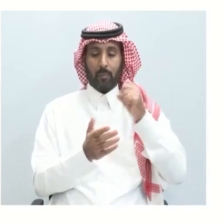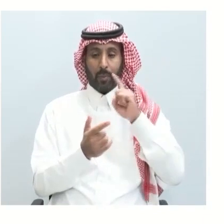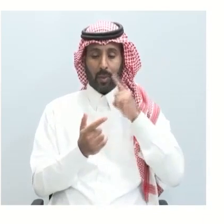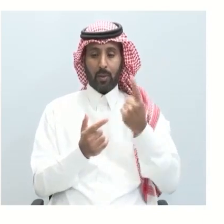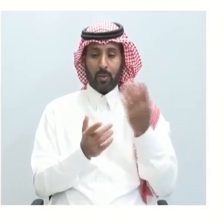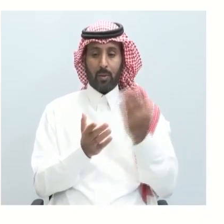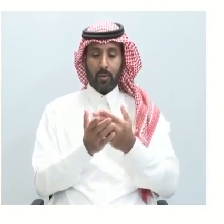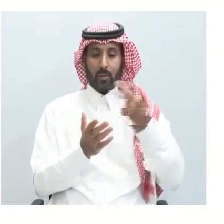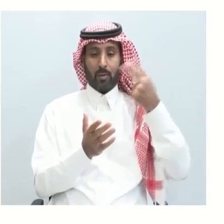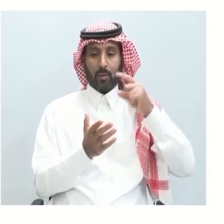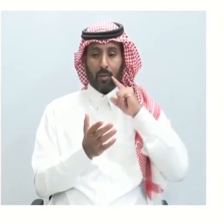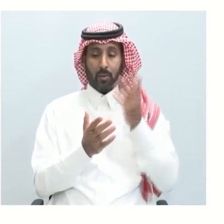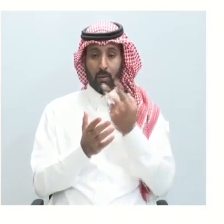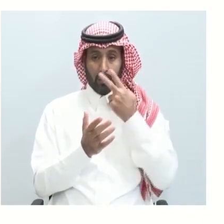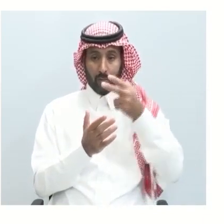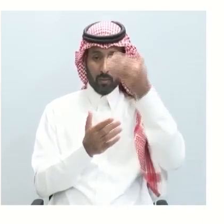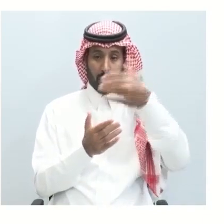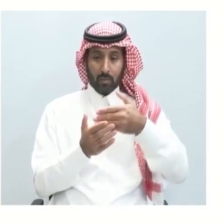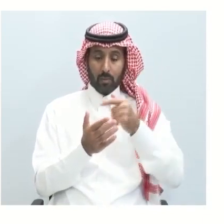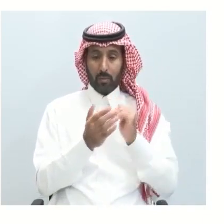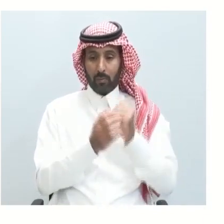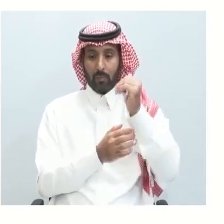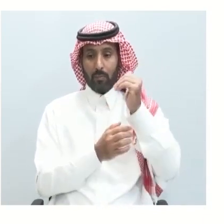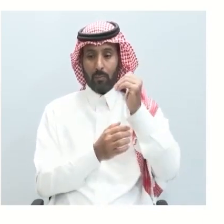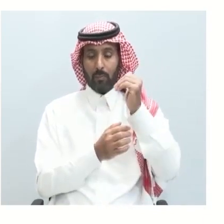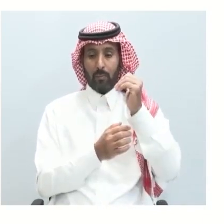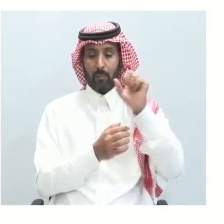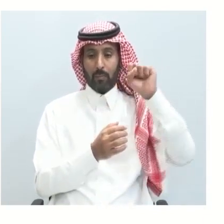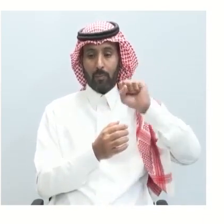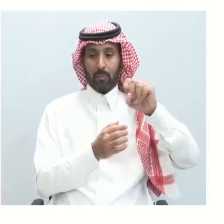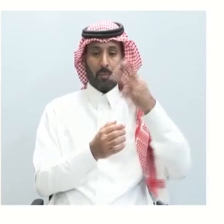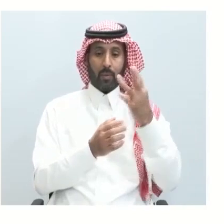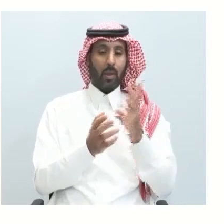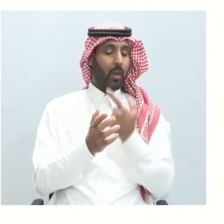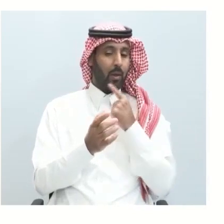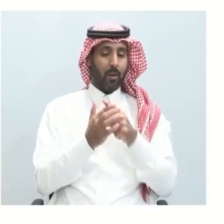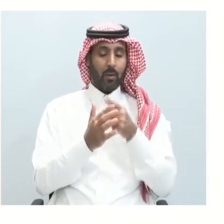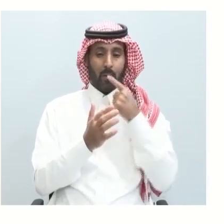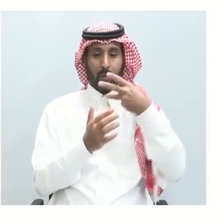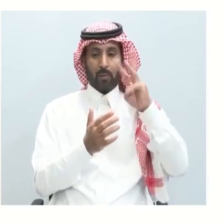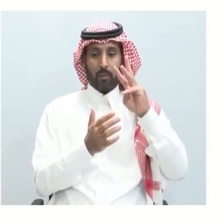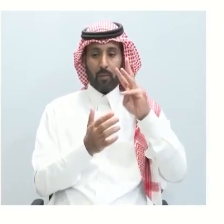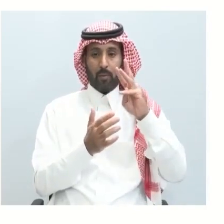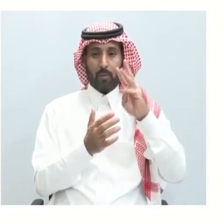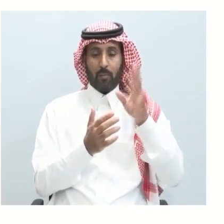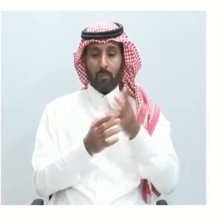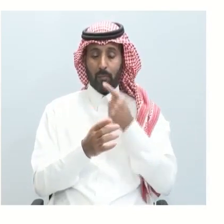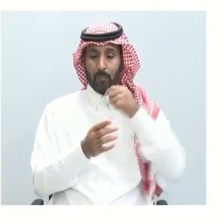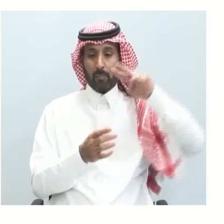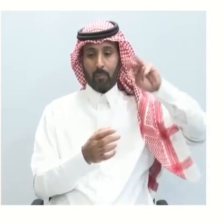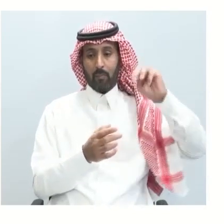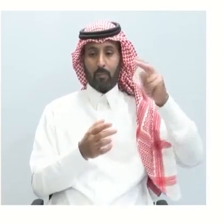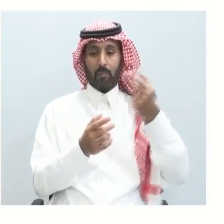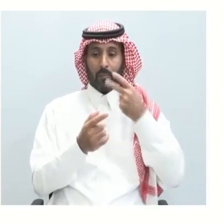واحد الهيدروجين حسب المعادله مرفوع للاس ثلاثه لان معامله ثلاثه النشادر